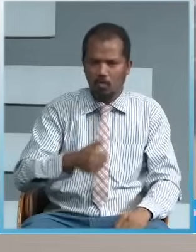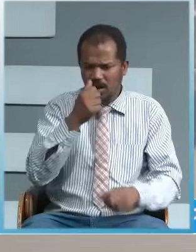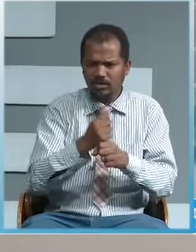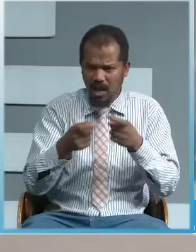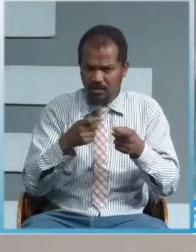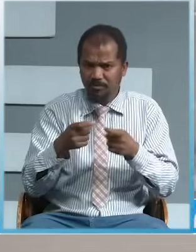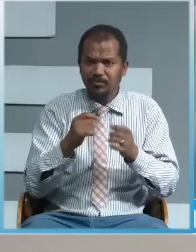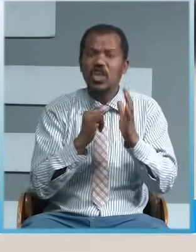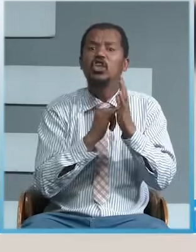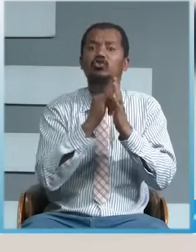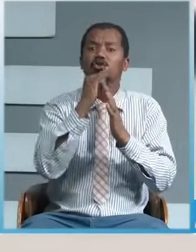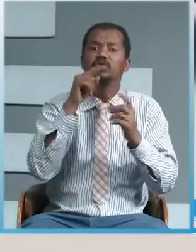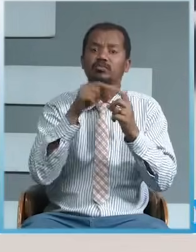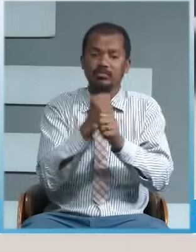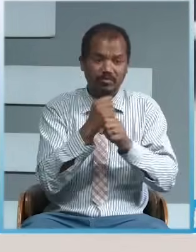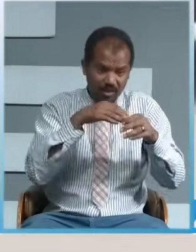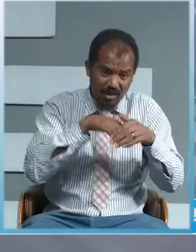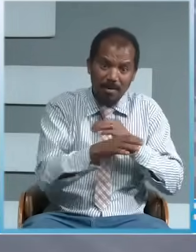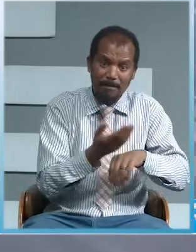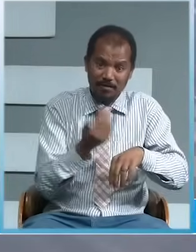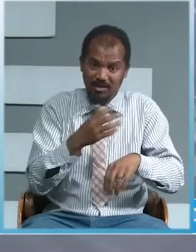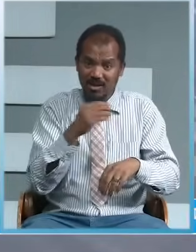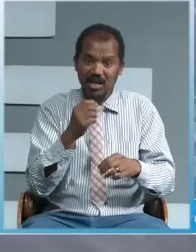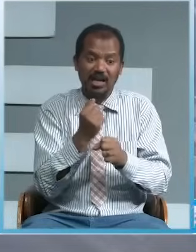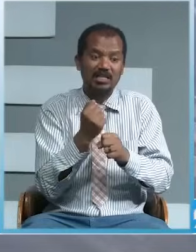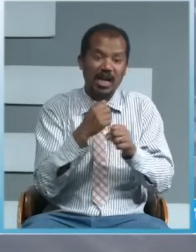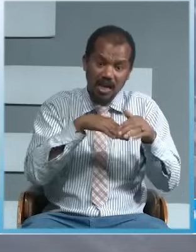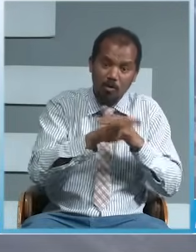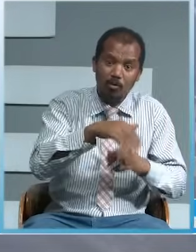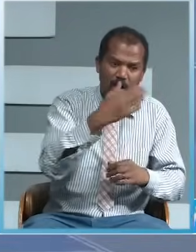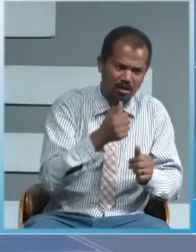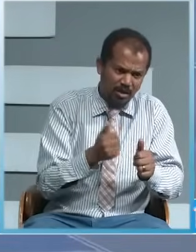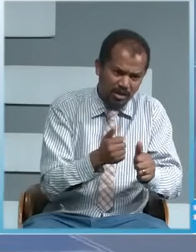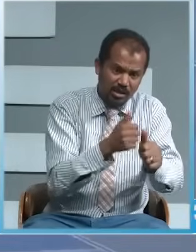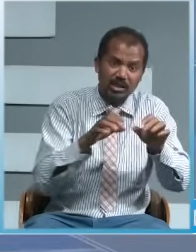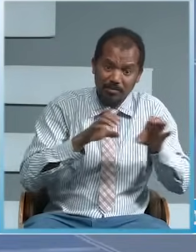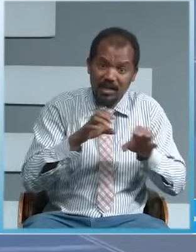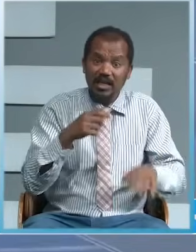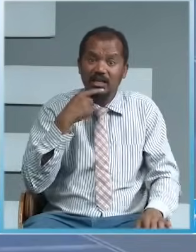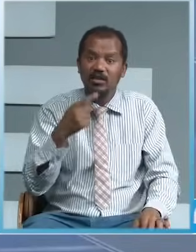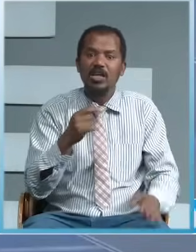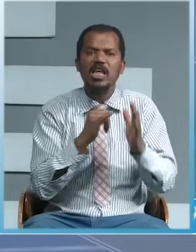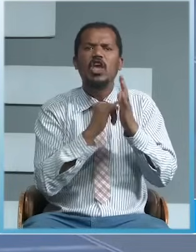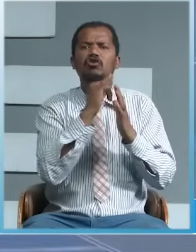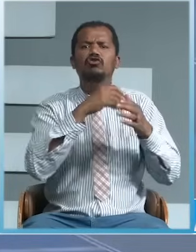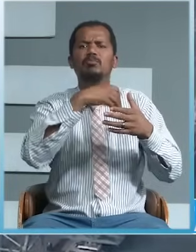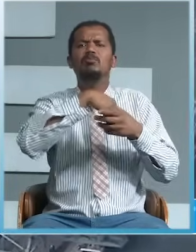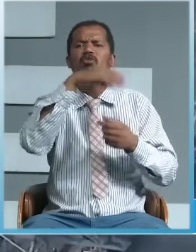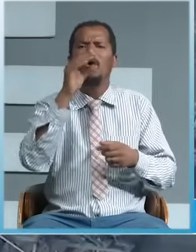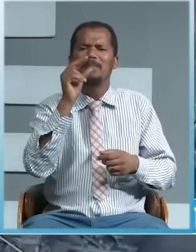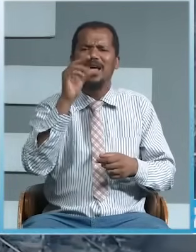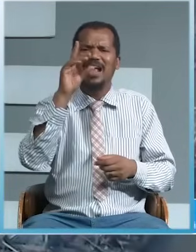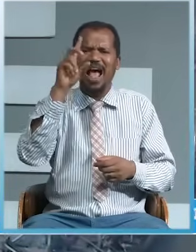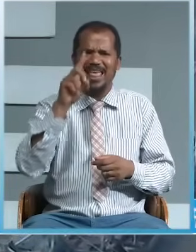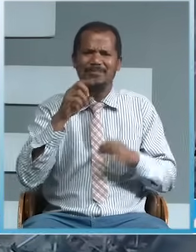ዋና ስራ አስኪያጁ ኢንዱስትሪዎች ወደ ስራ ከመግባታቸው በፊትና ከገቡም በኋላ ክትትል እንደሚደረግ ጠቁመው ከኢንዱስትሪው የሚወጣው